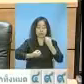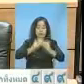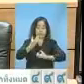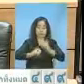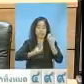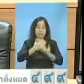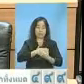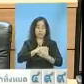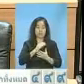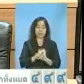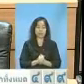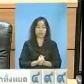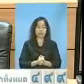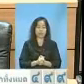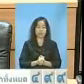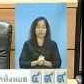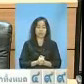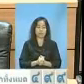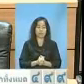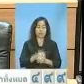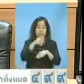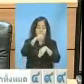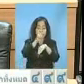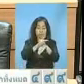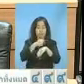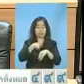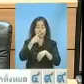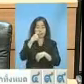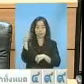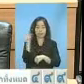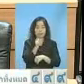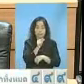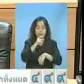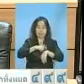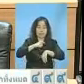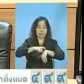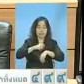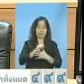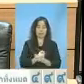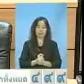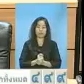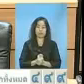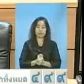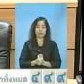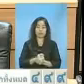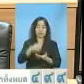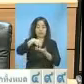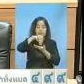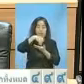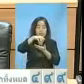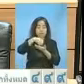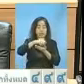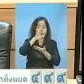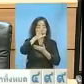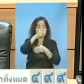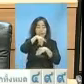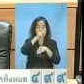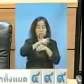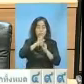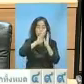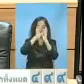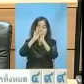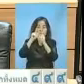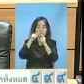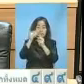ดเห็นท่านประธานครับผมจะใช้เวลาสั้นๆเนี่ยนะฮะรายงานต่อท่านประธานเพื่อผ่านไปยัง